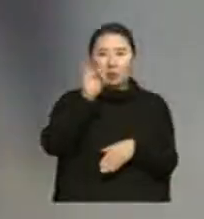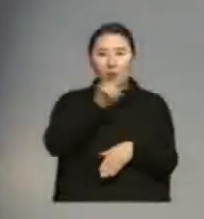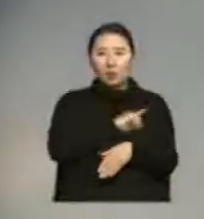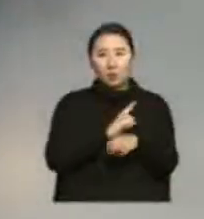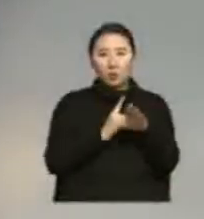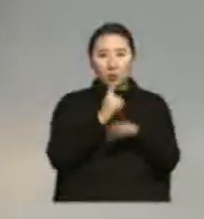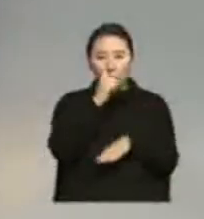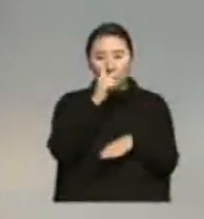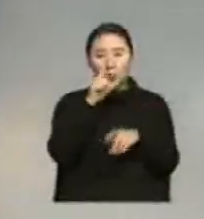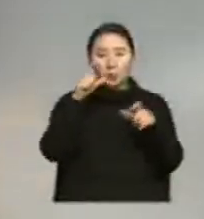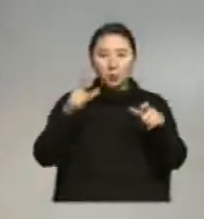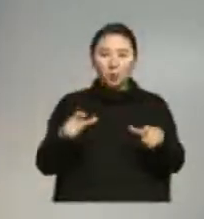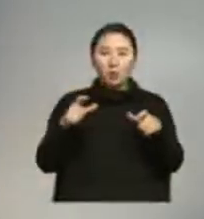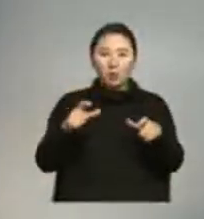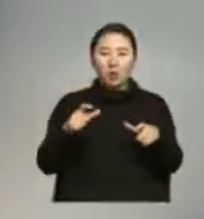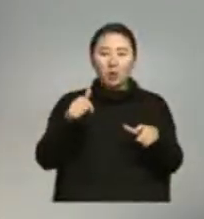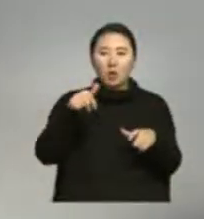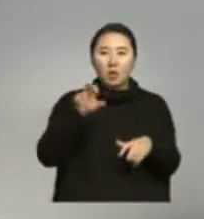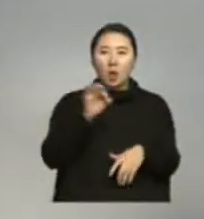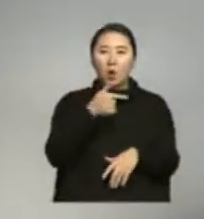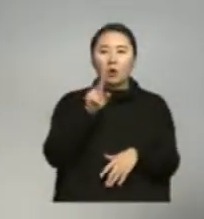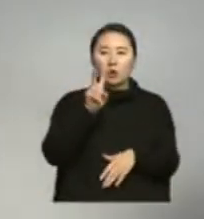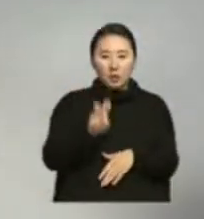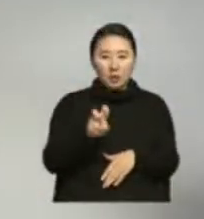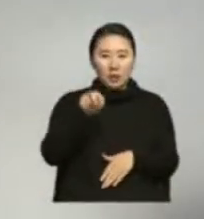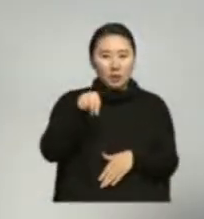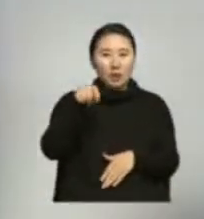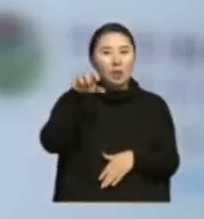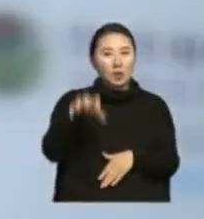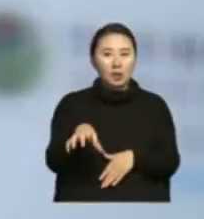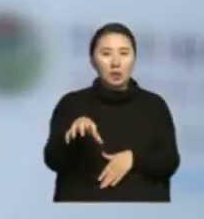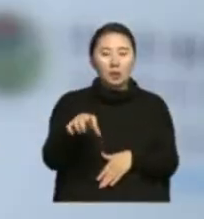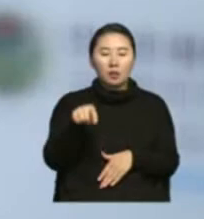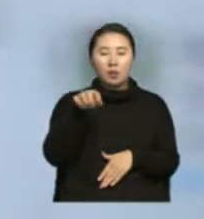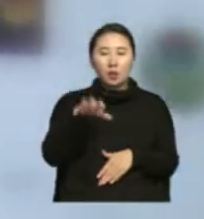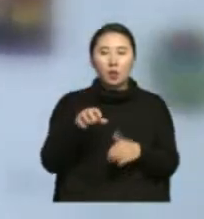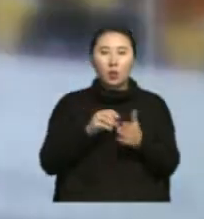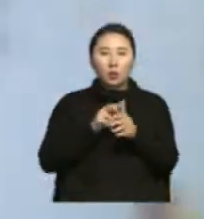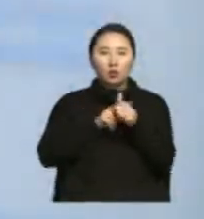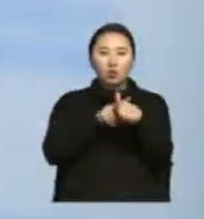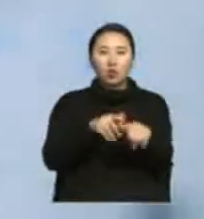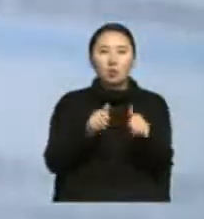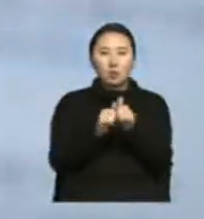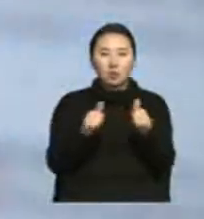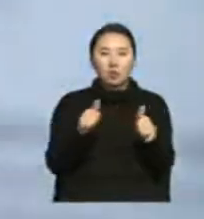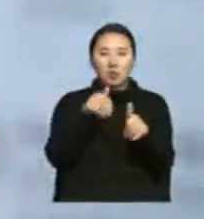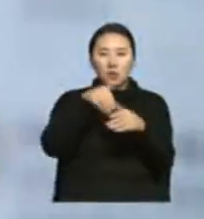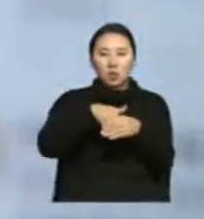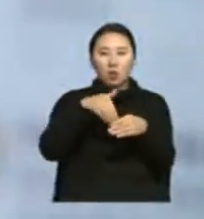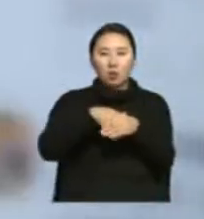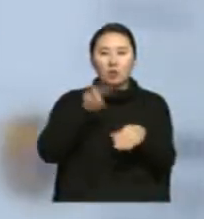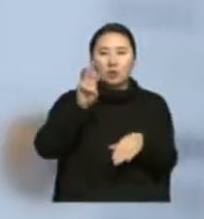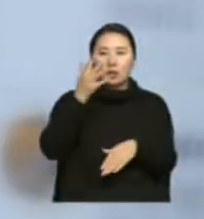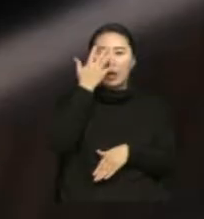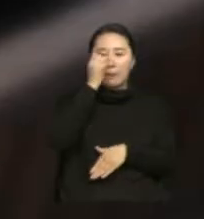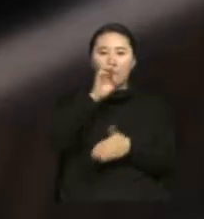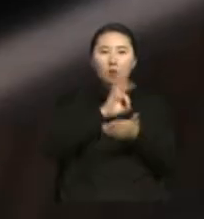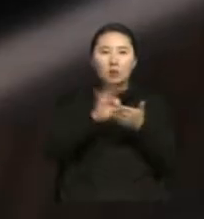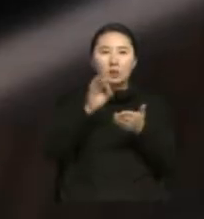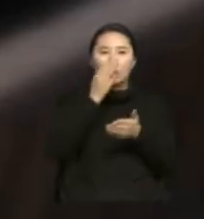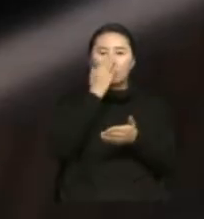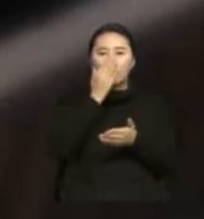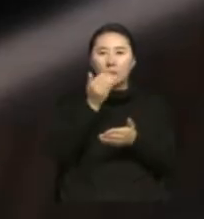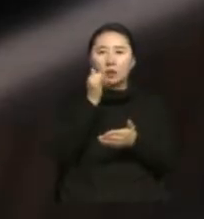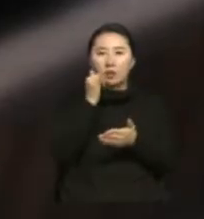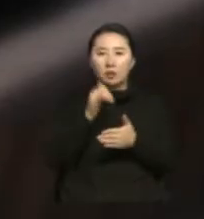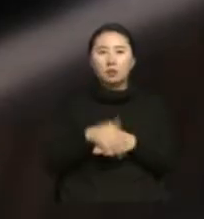높게 책정된 지역은 경남 밀양과 의령 일대로 이 지역에 출마하는 후보자는 선거에서 3억 원가량을 쓸 수 있게